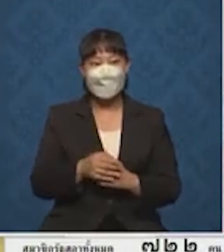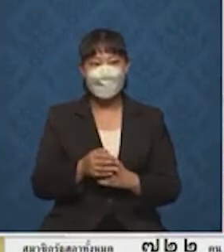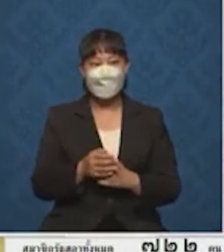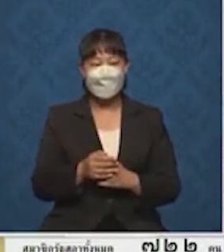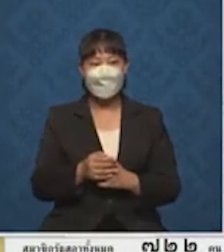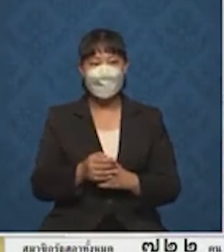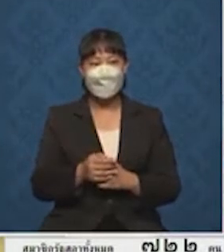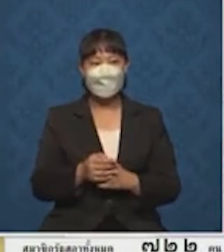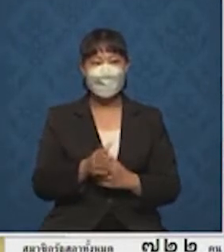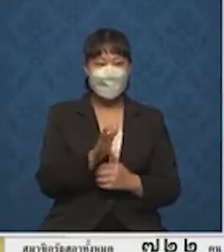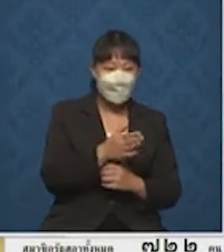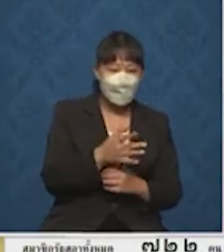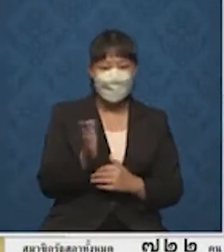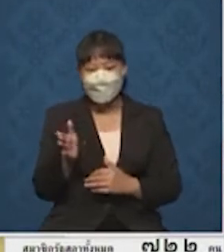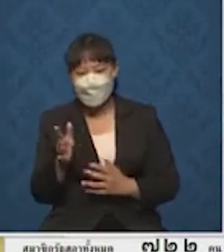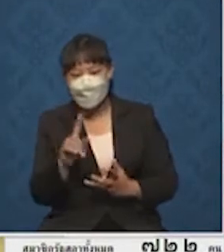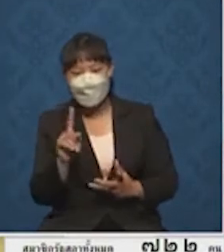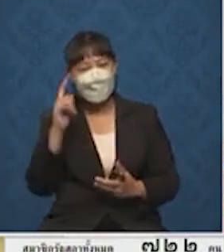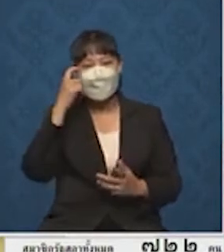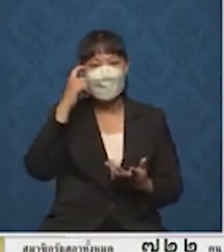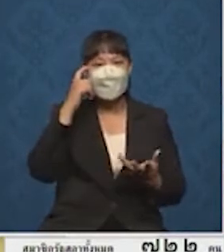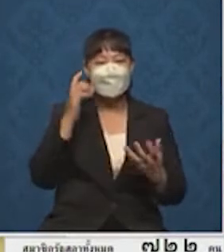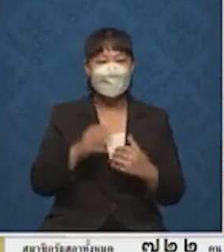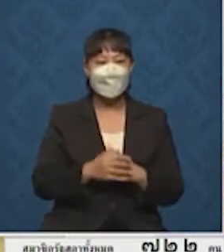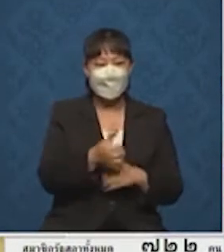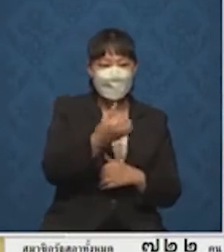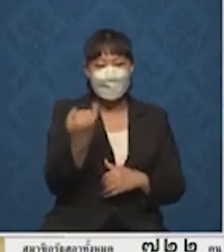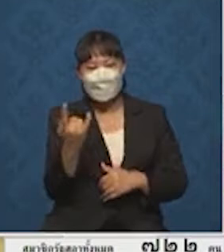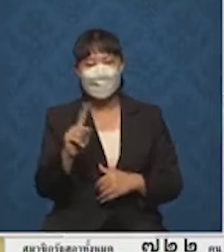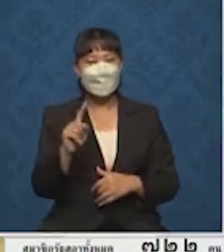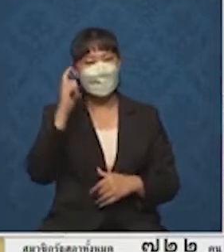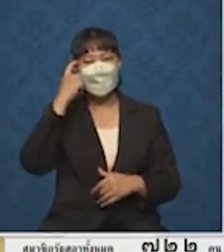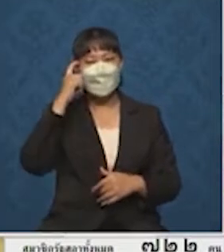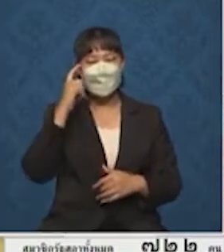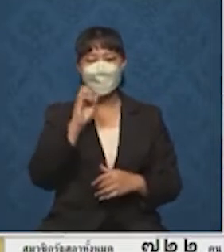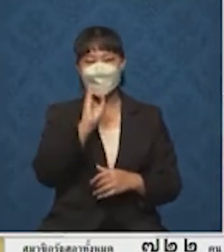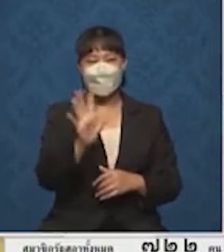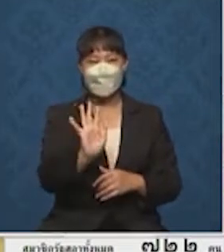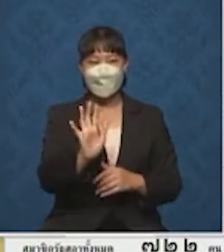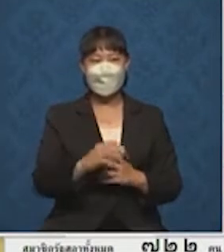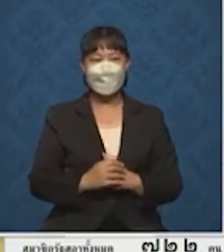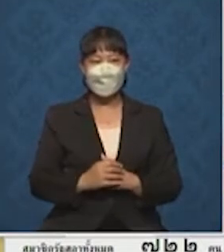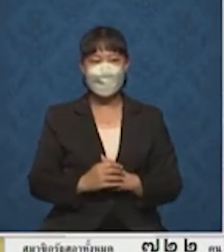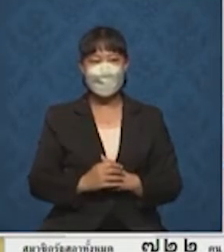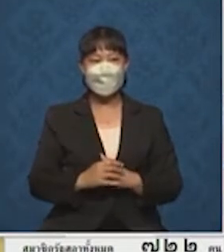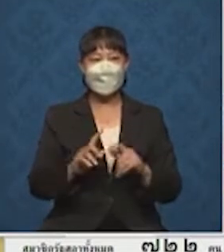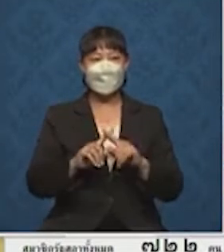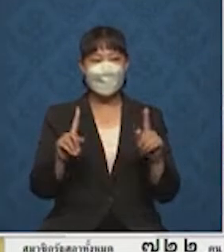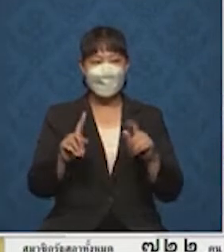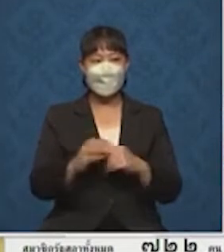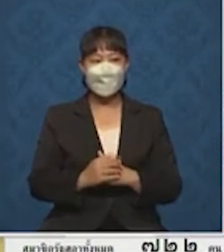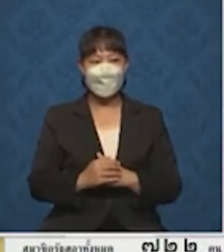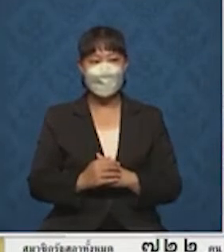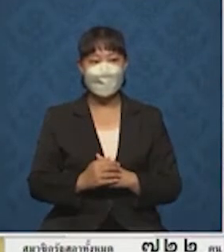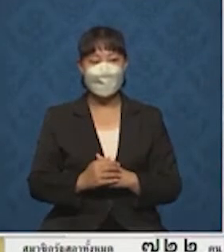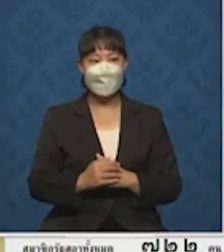เทดีฟะใครแต่ในรฐมนูนนั้นเขาบอกว่าถ้ากฎหม